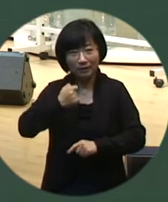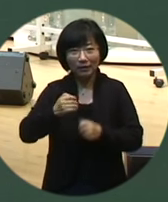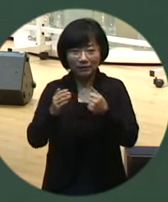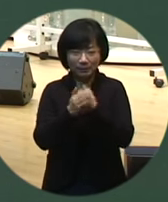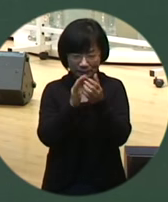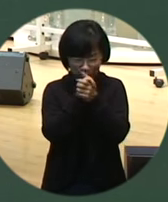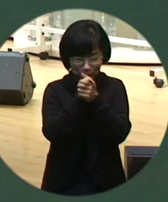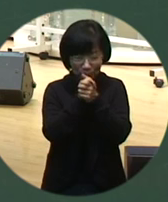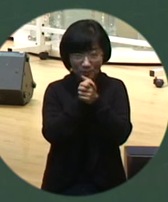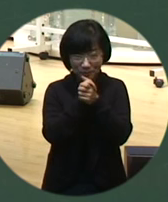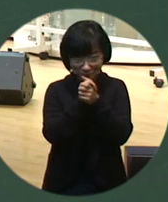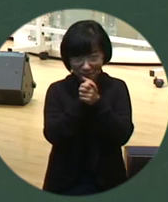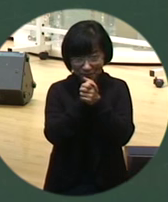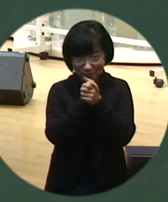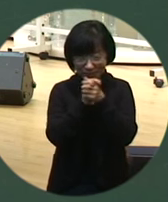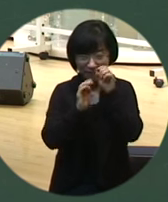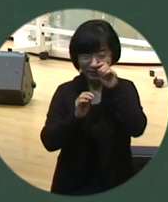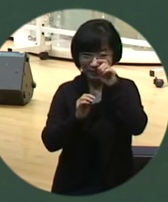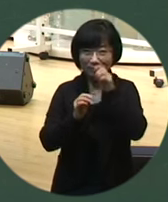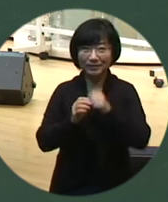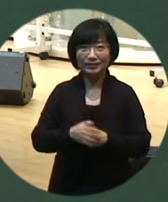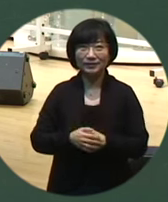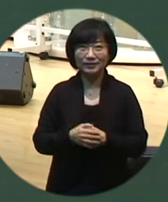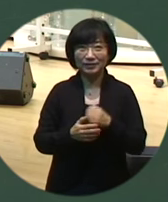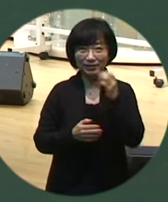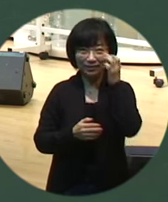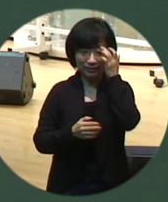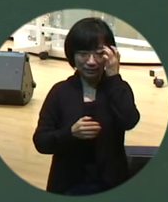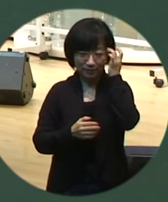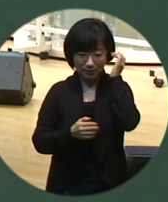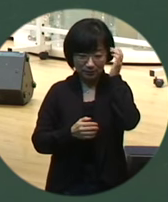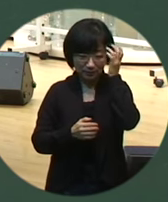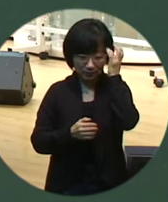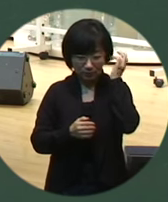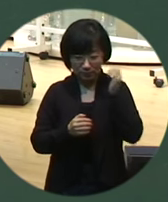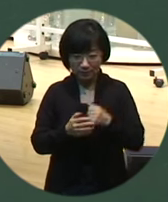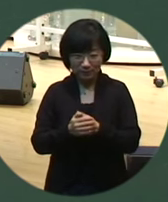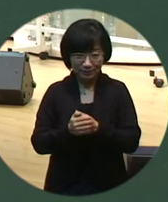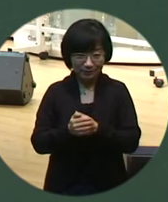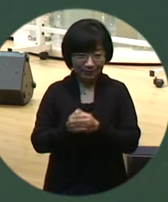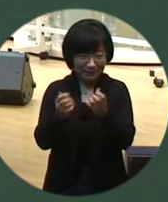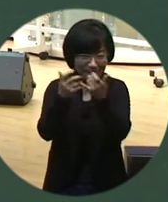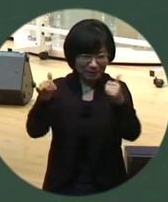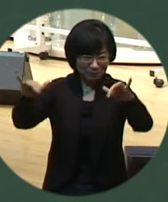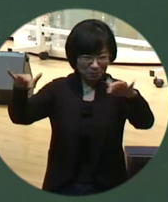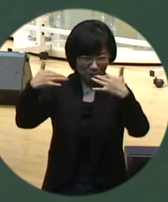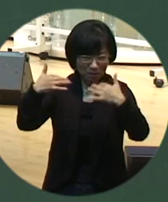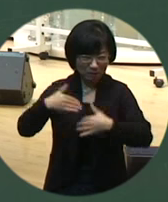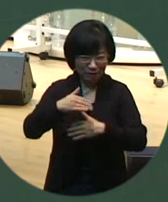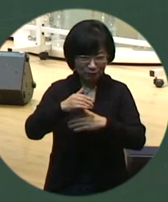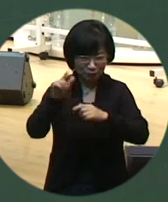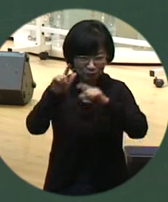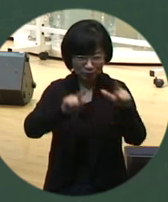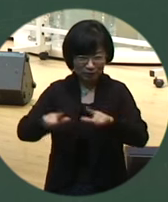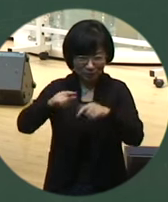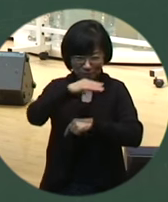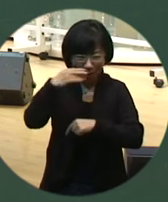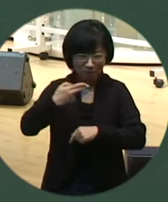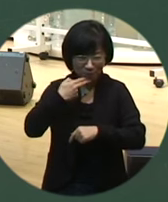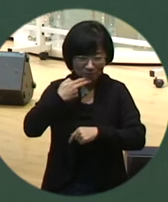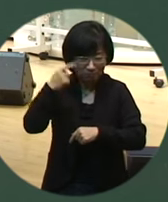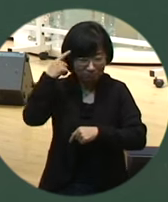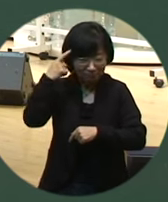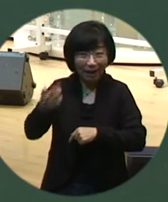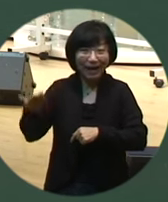그런데 사람이 볼 때는 바른 생활이 안 되는데 하나님이 보실 때는 바른 생활이에요. But from man's perspective, this may not be an upright life. But